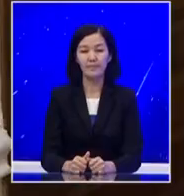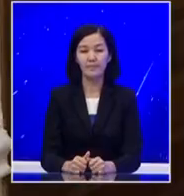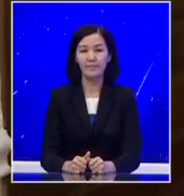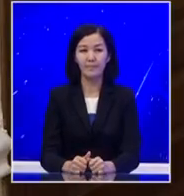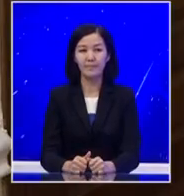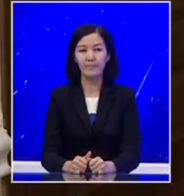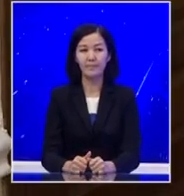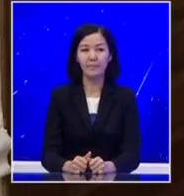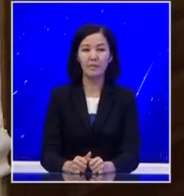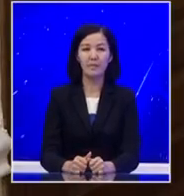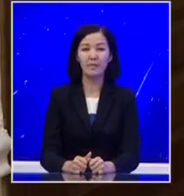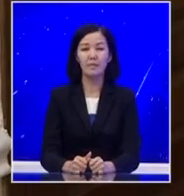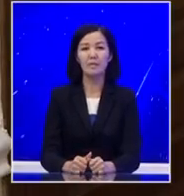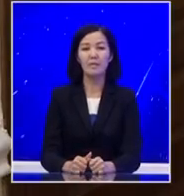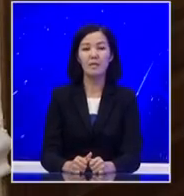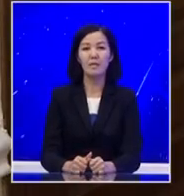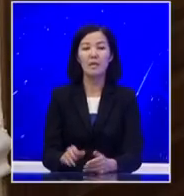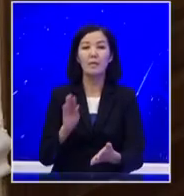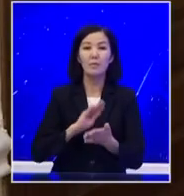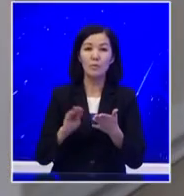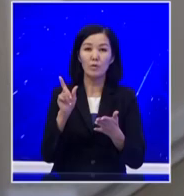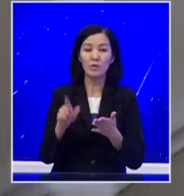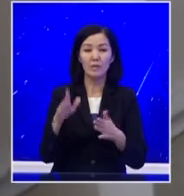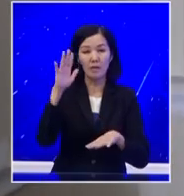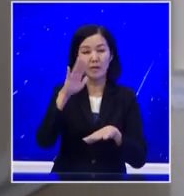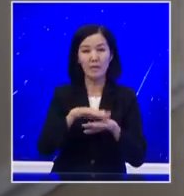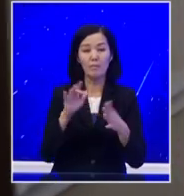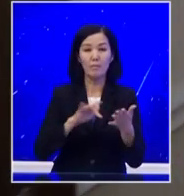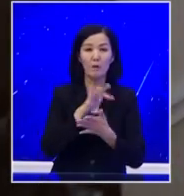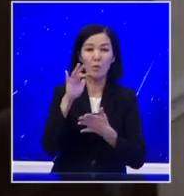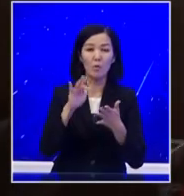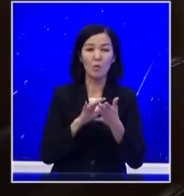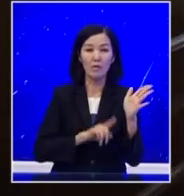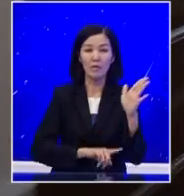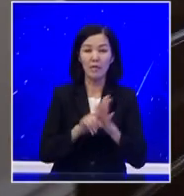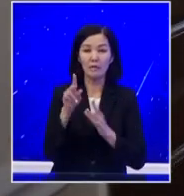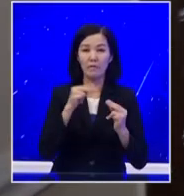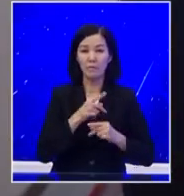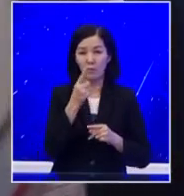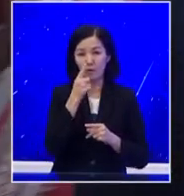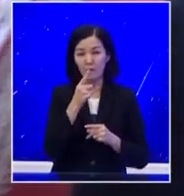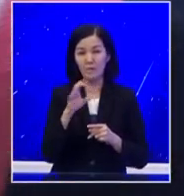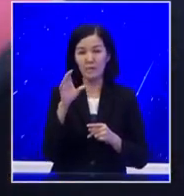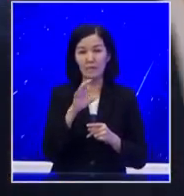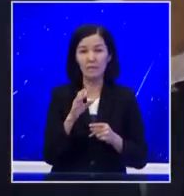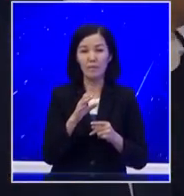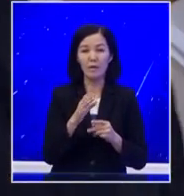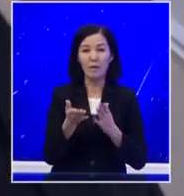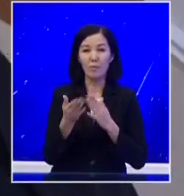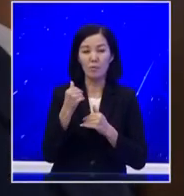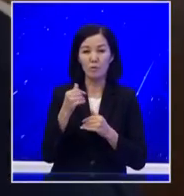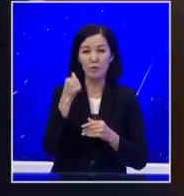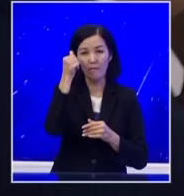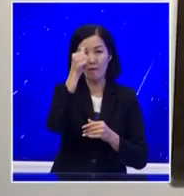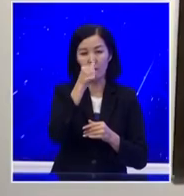ну реджано при секретарь и советник акима города приступив к работе сравнительно недавно в сентябре прошлого года он стал